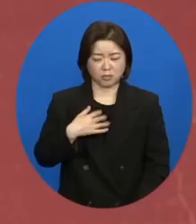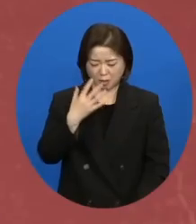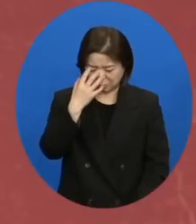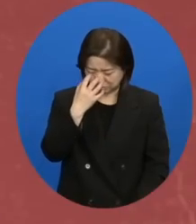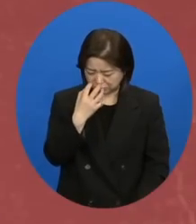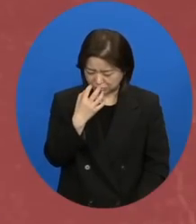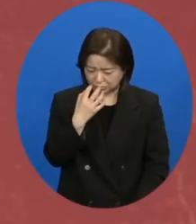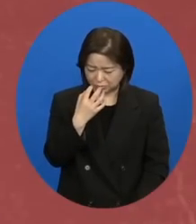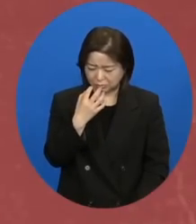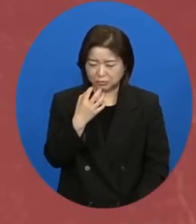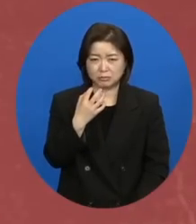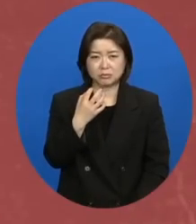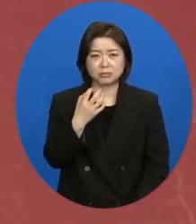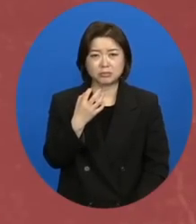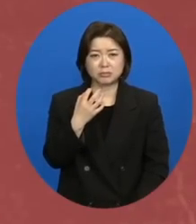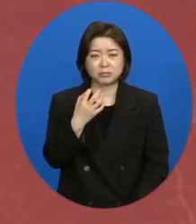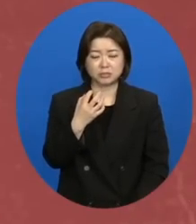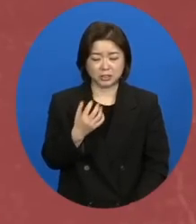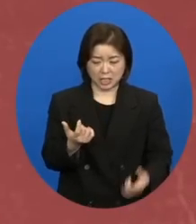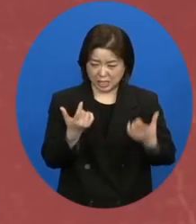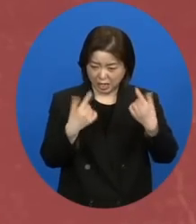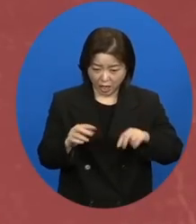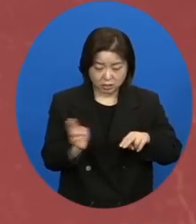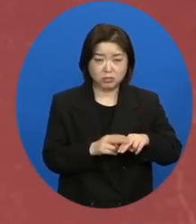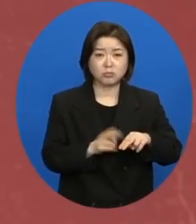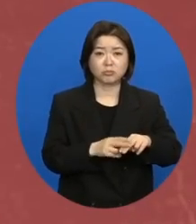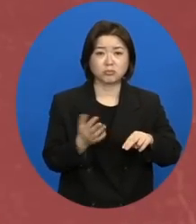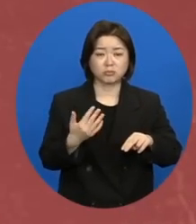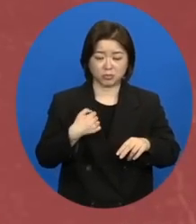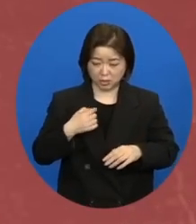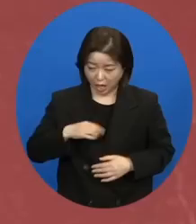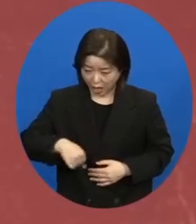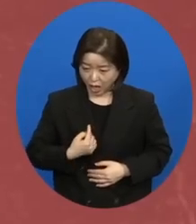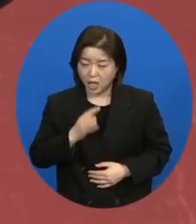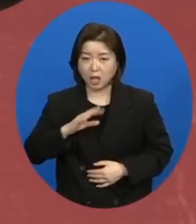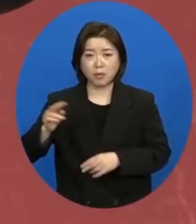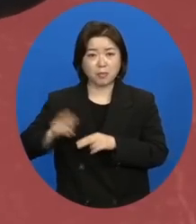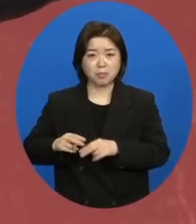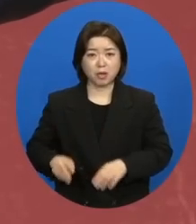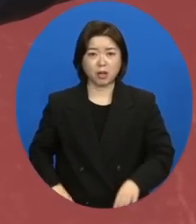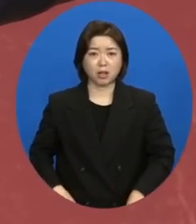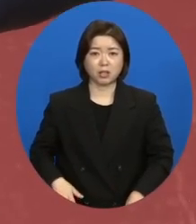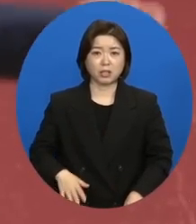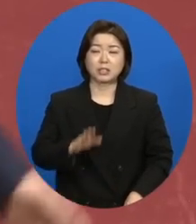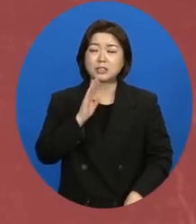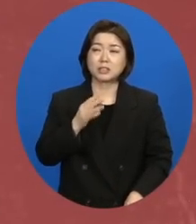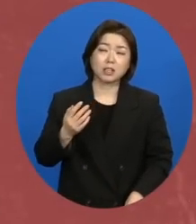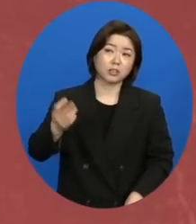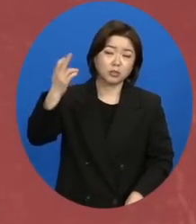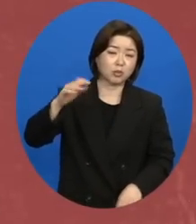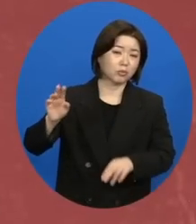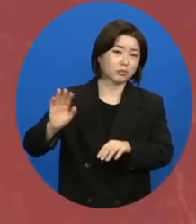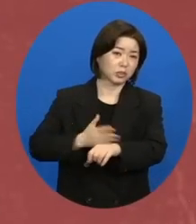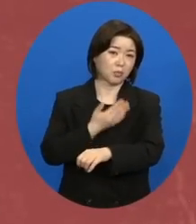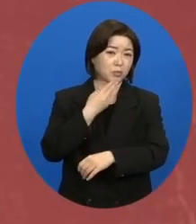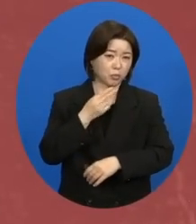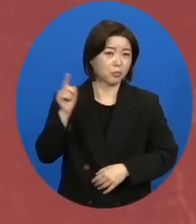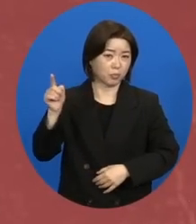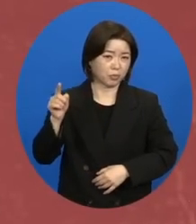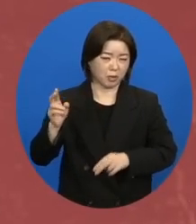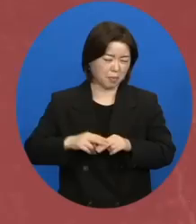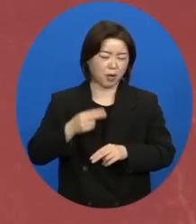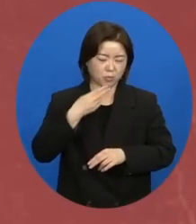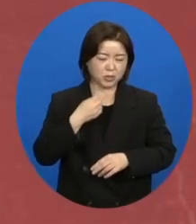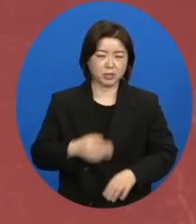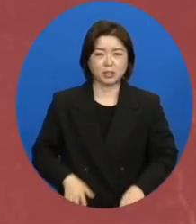비참한데. 같이 맞아야지. 나만 맞아. 근데 사실 우리 형은 잘못한 게 없으니까. 그래서 결론 내린